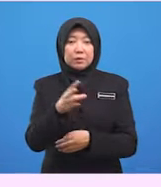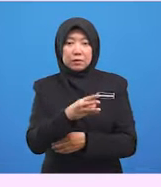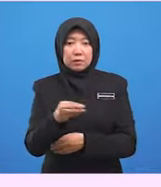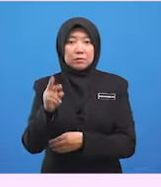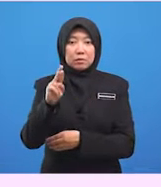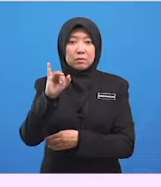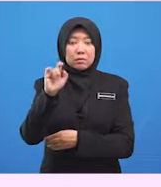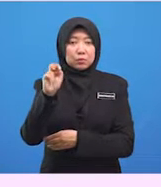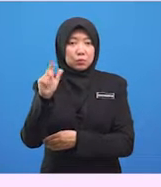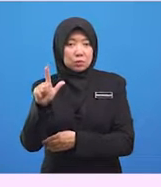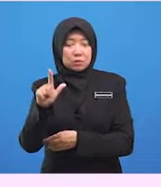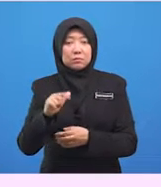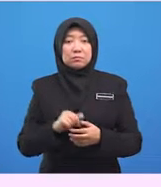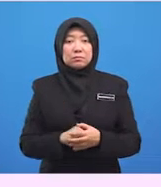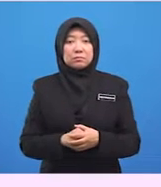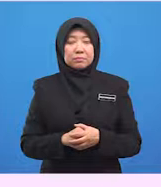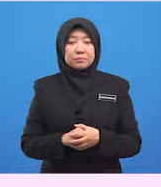dan dijual